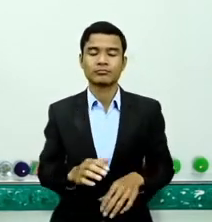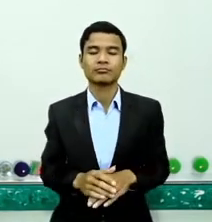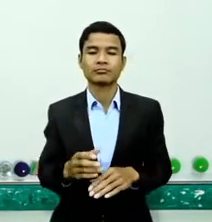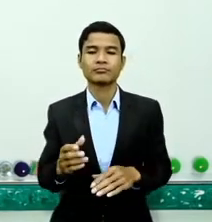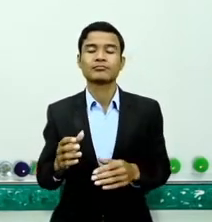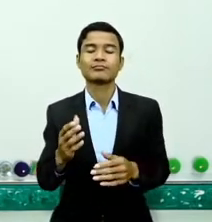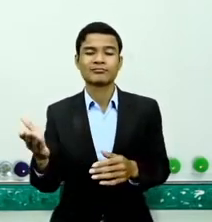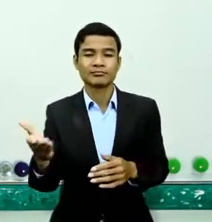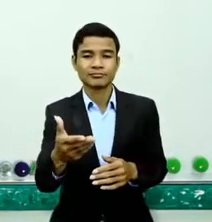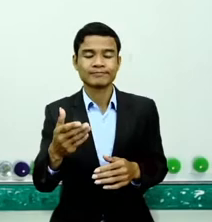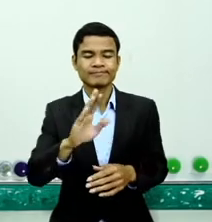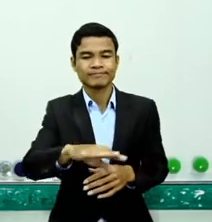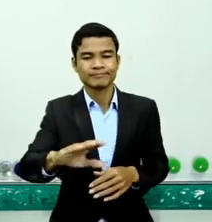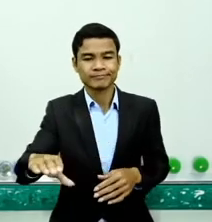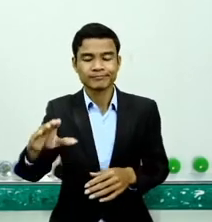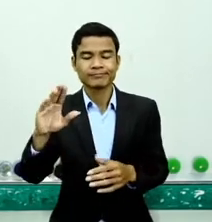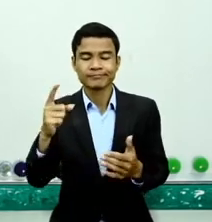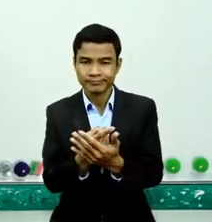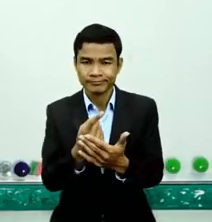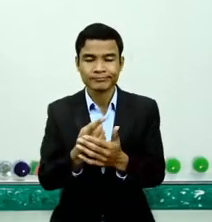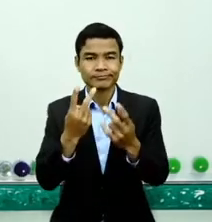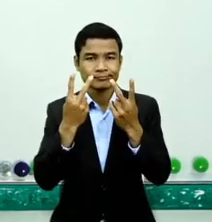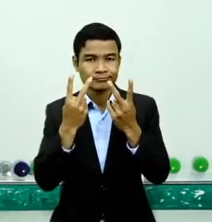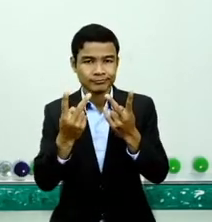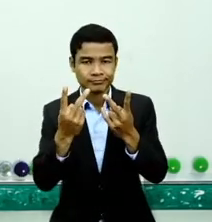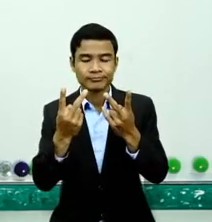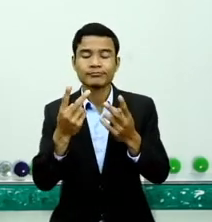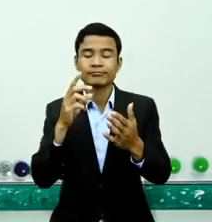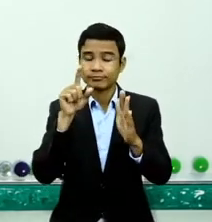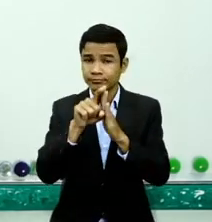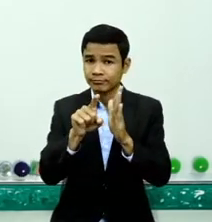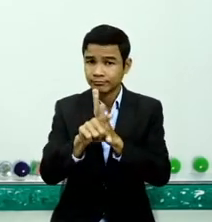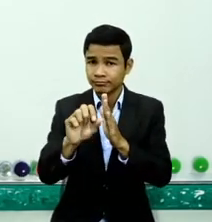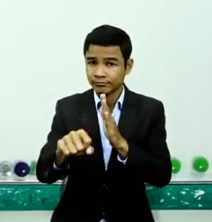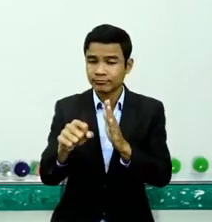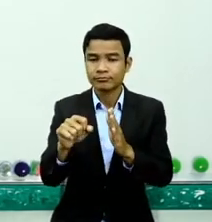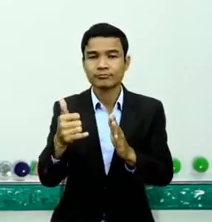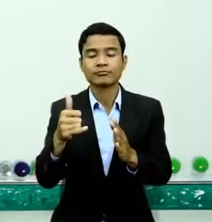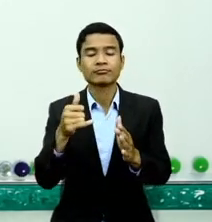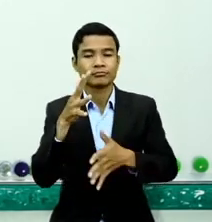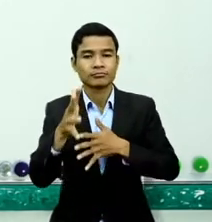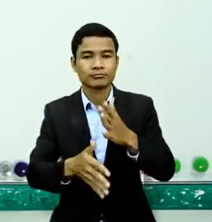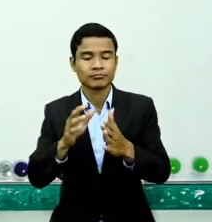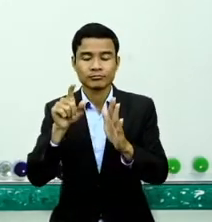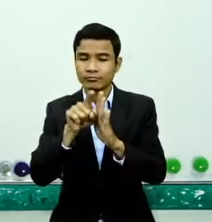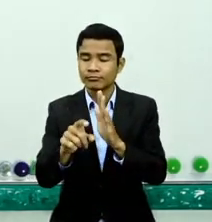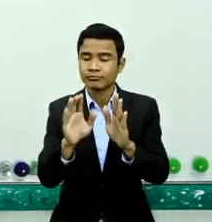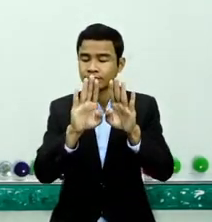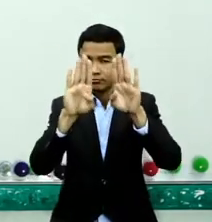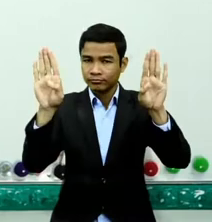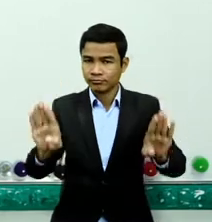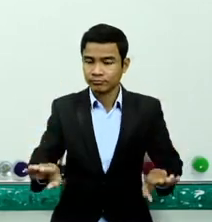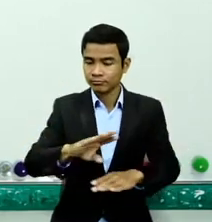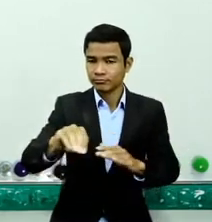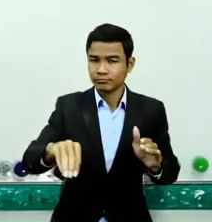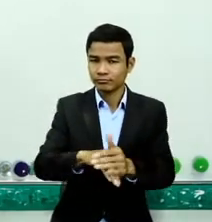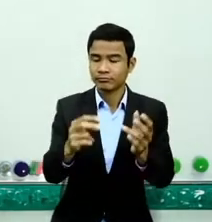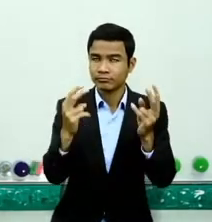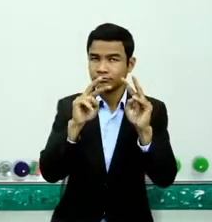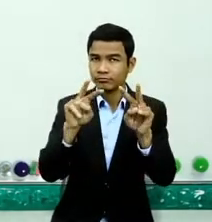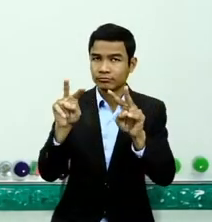chà ní con tặng ác nia chơi rúm chà tới mới chấm nồng chướng cậu đôi chị án chấm nồng chướng mê riên lần lượt đặt tiền cho mùi nè kêu tặng ác nia